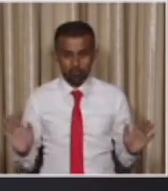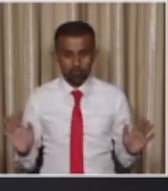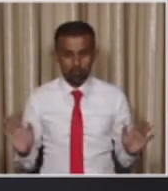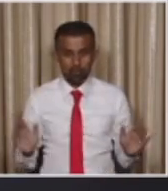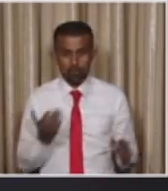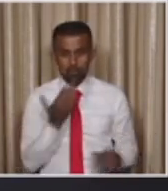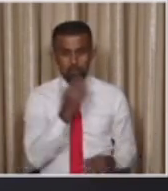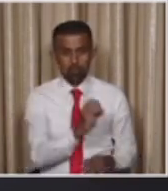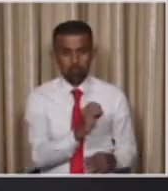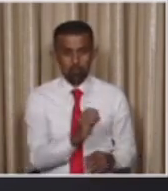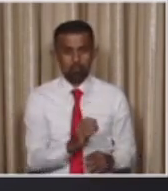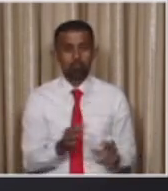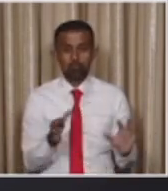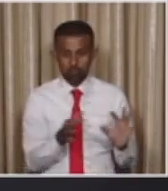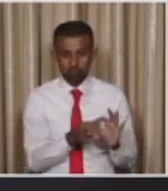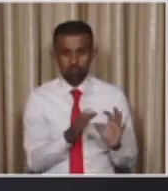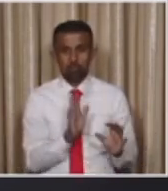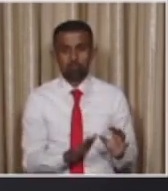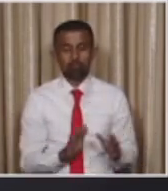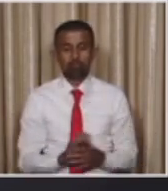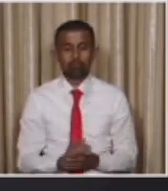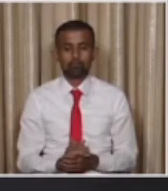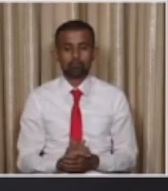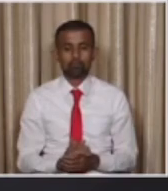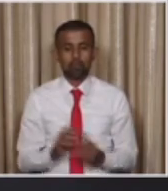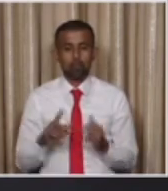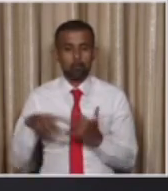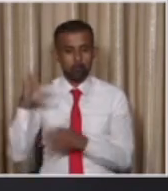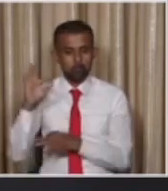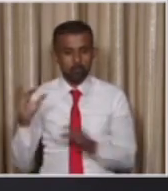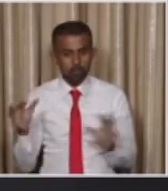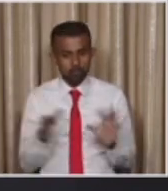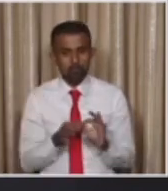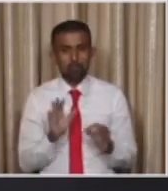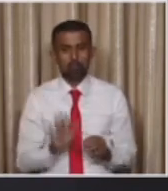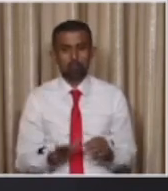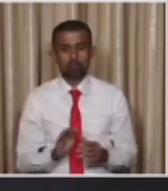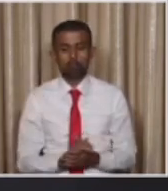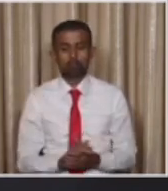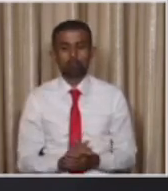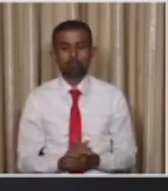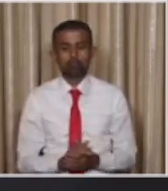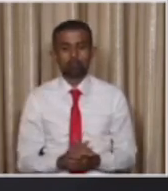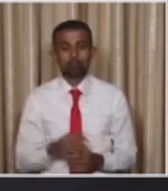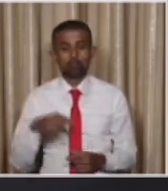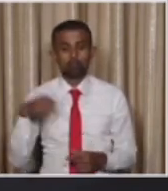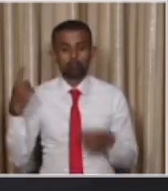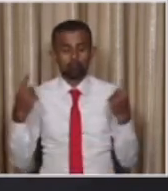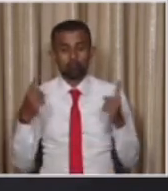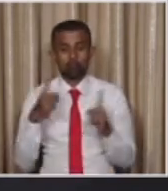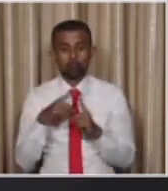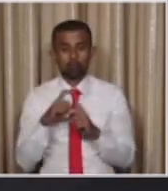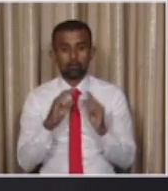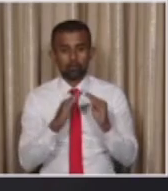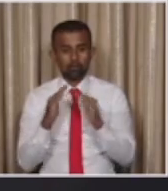පෙර පාසලත් මේකට අයිති වෙන්නට ඕනේ, විශ්වවිද්‍යාල අයිති වෙන්නට ඕනේ, අනිකුත් අධ්‍යාපන ආයතනත්